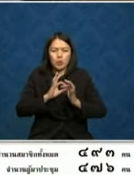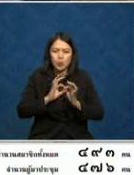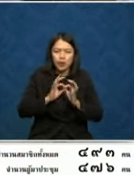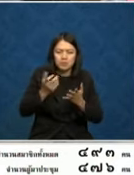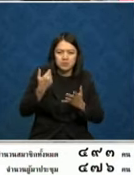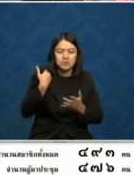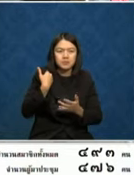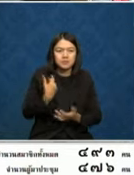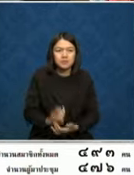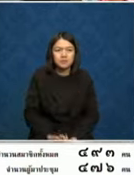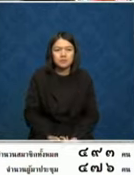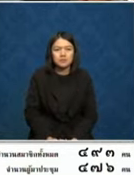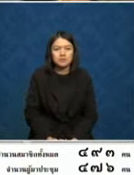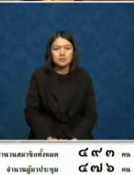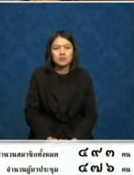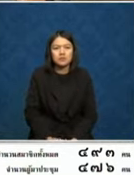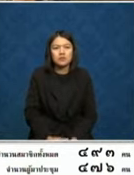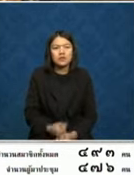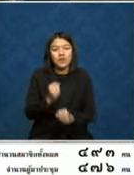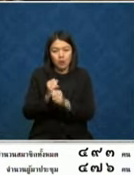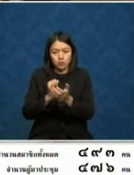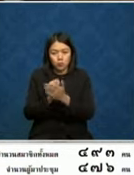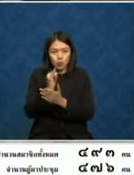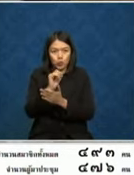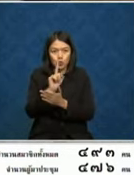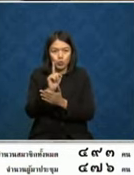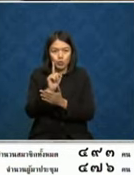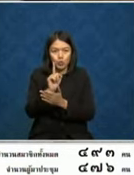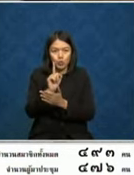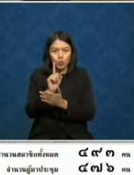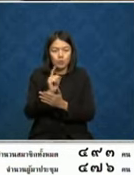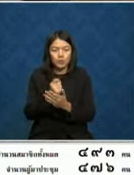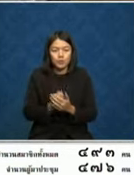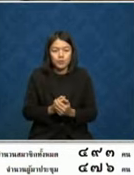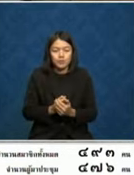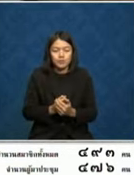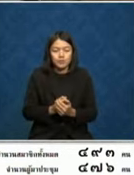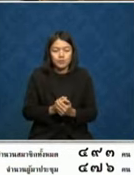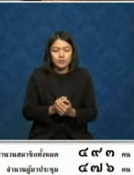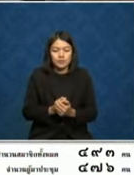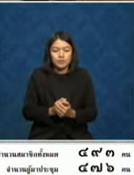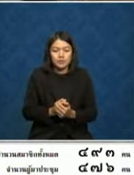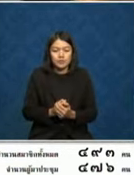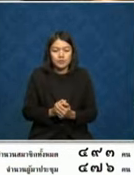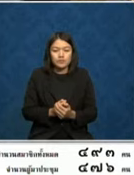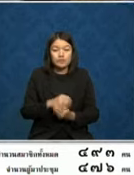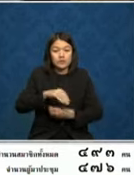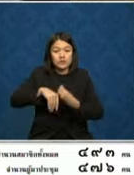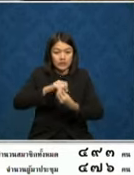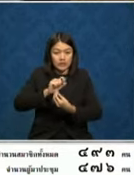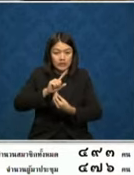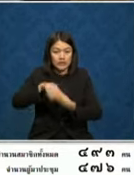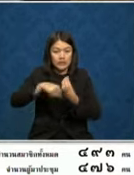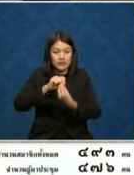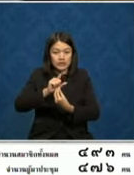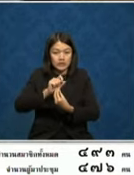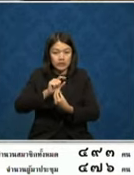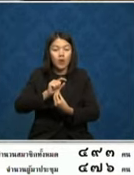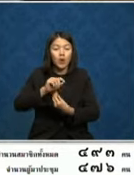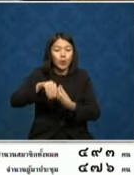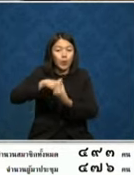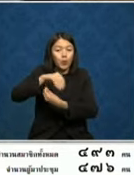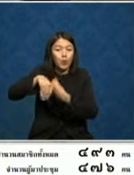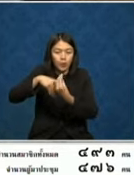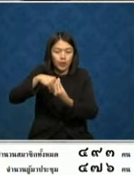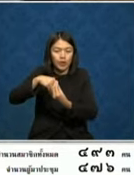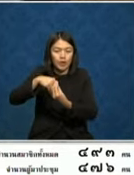อันนึงก็คือว่าท่านทำถูกแล้วคือเรื่องของ Green Economy เศรษฐกิจหมุนเวียนนะ